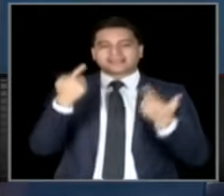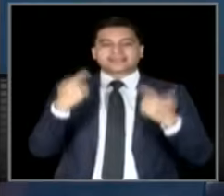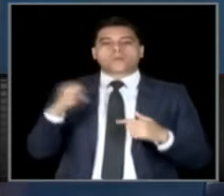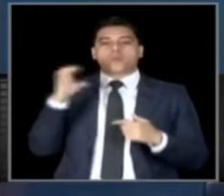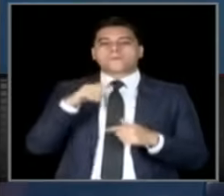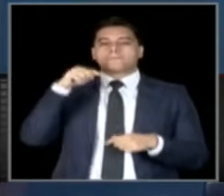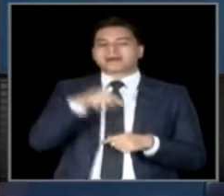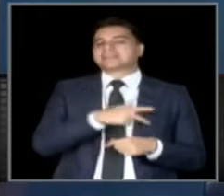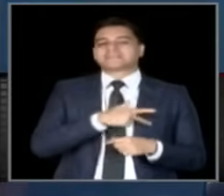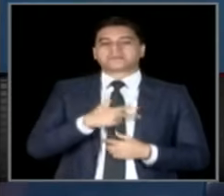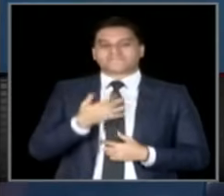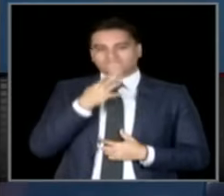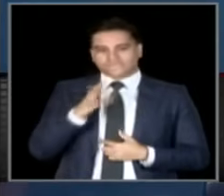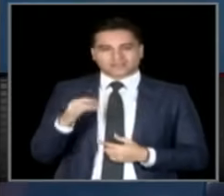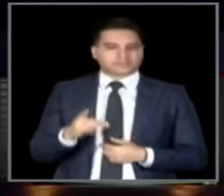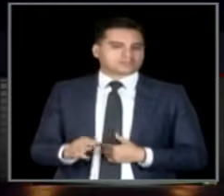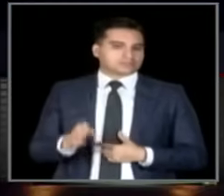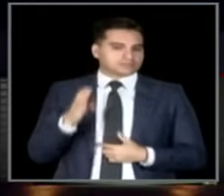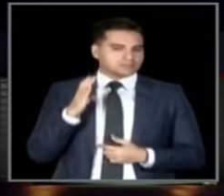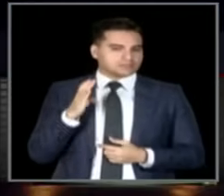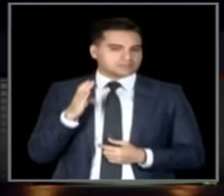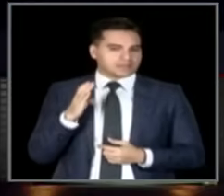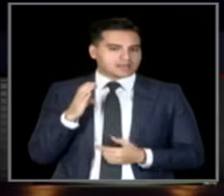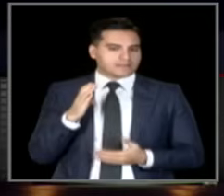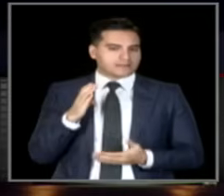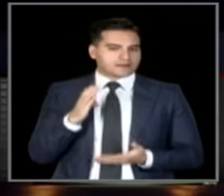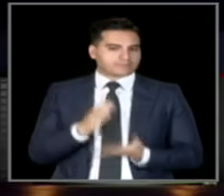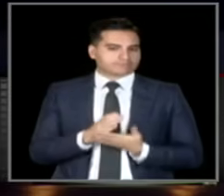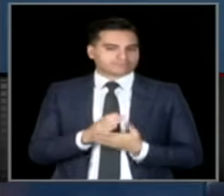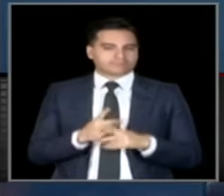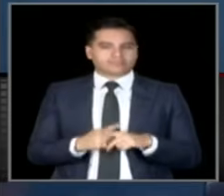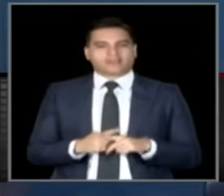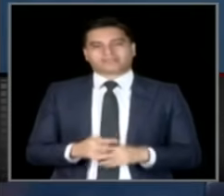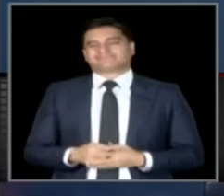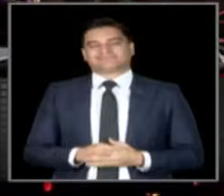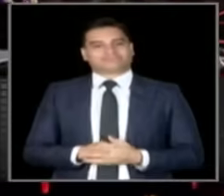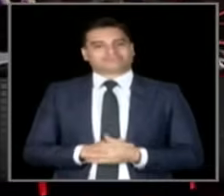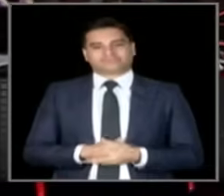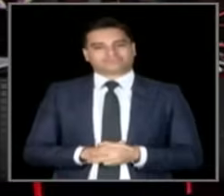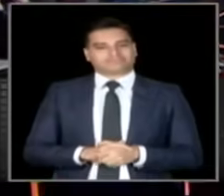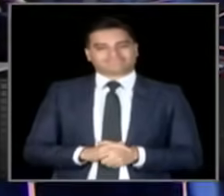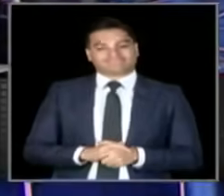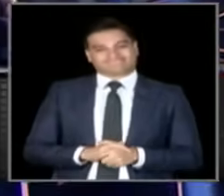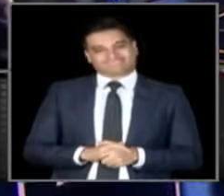1947. إجابتك؟ فرنسا. فرنسا إجابة خاطئة.